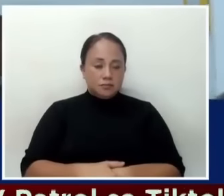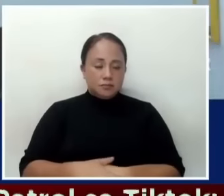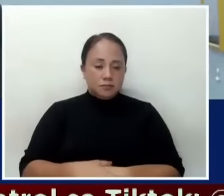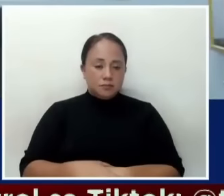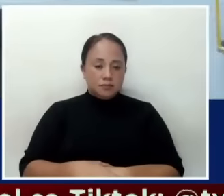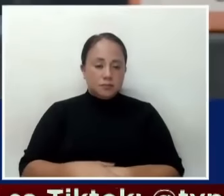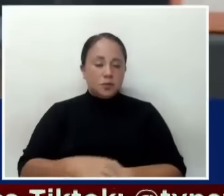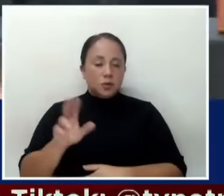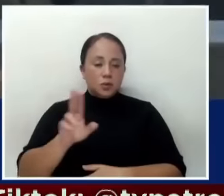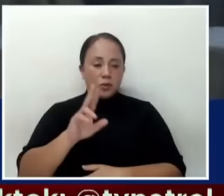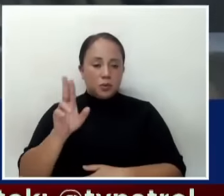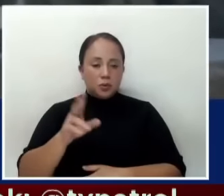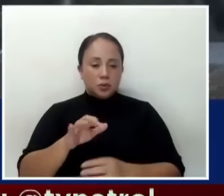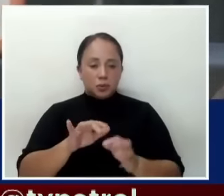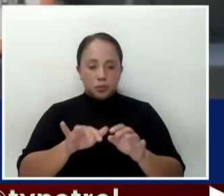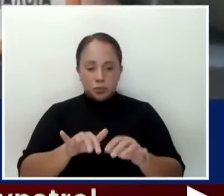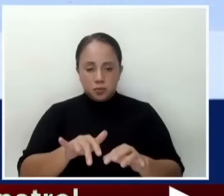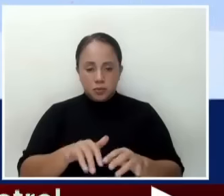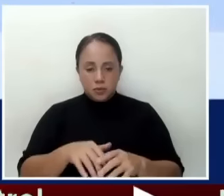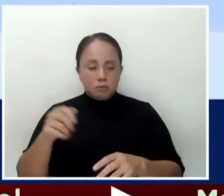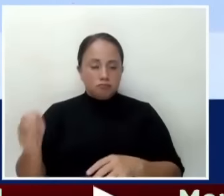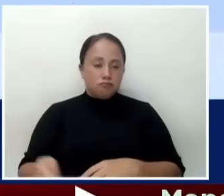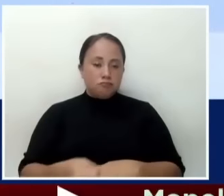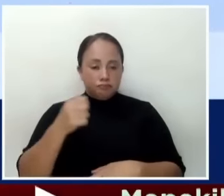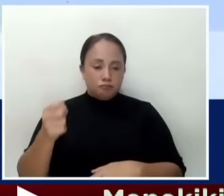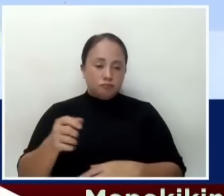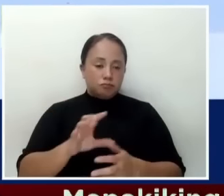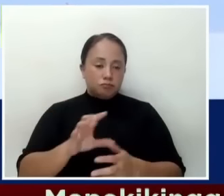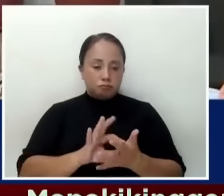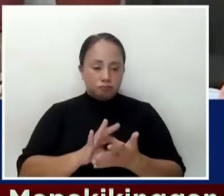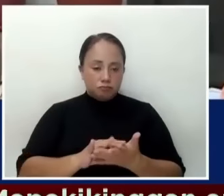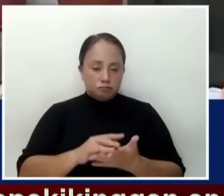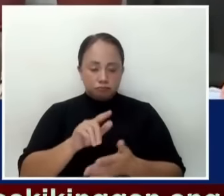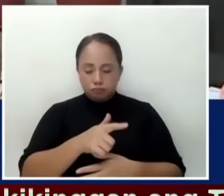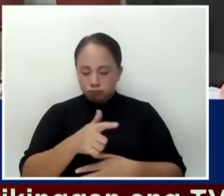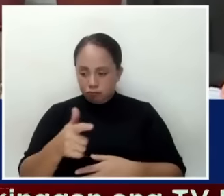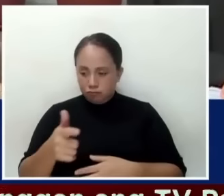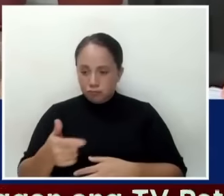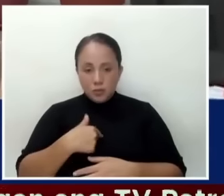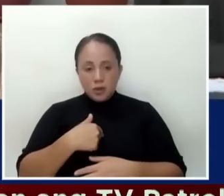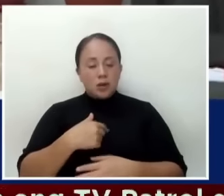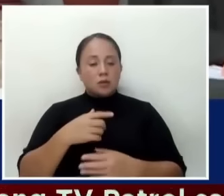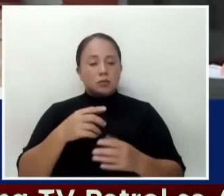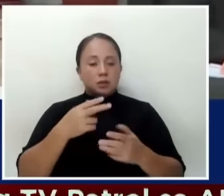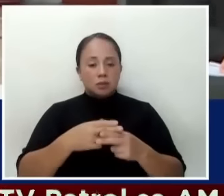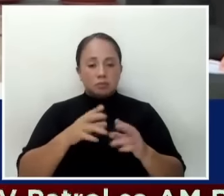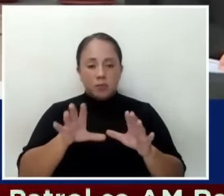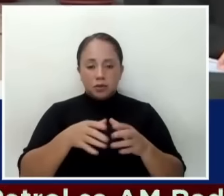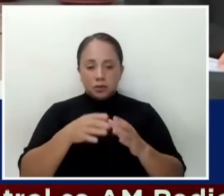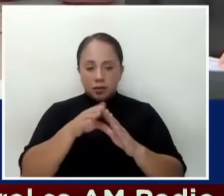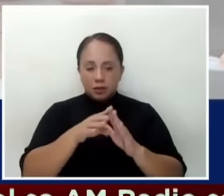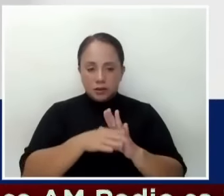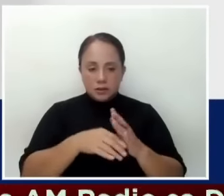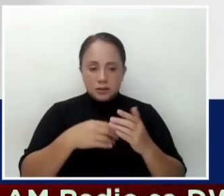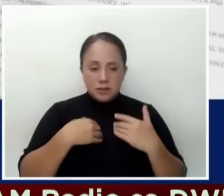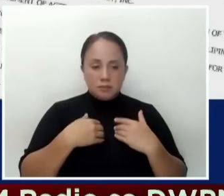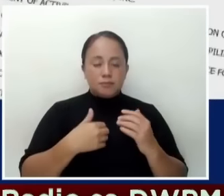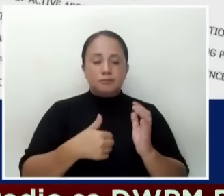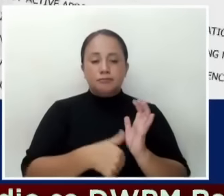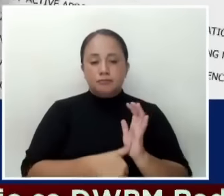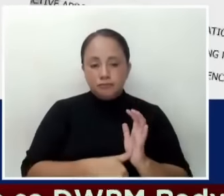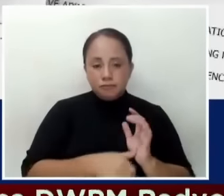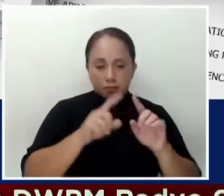Gamit ang computer, nagpa-raffle ang COMELEC para sa pagkakasunod-sunod ng pangalan ng mga party list group na lilitaw sa balota.